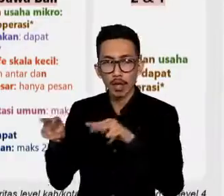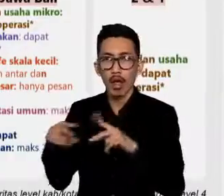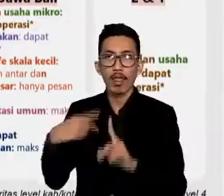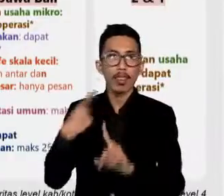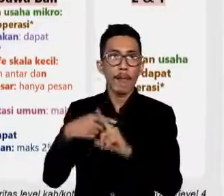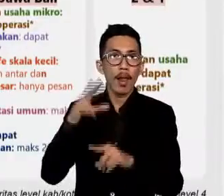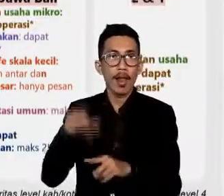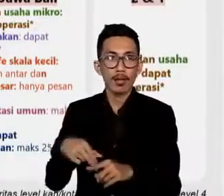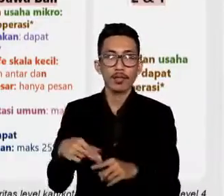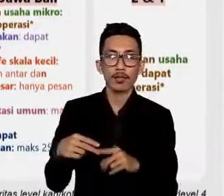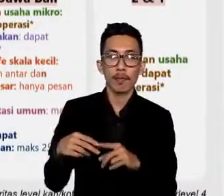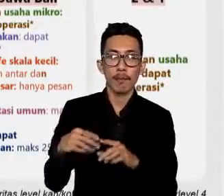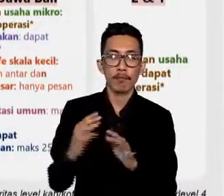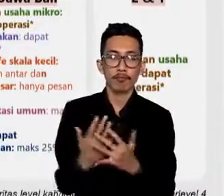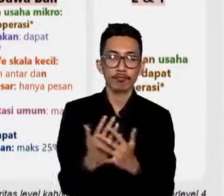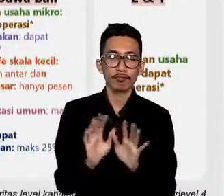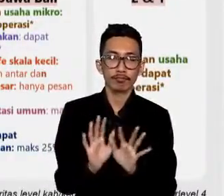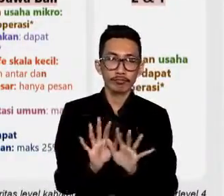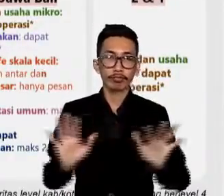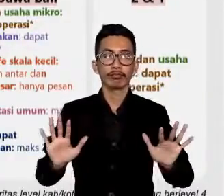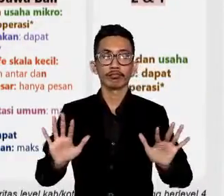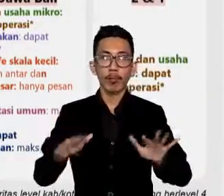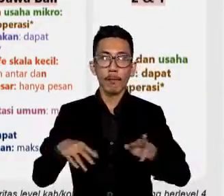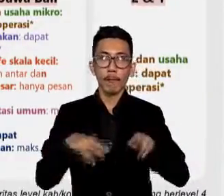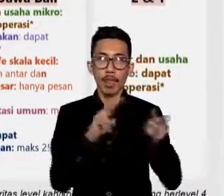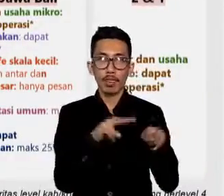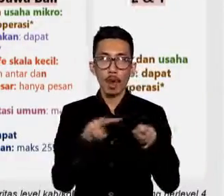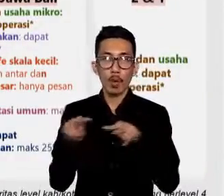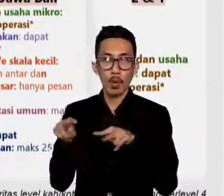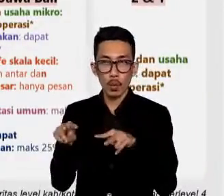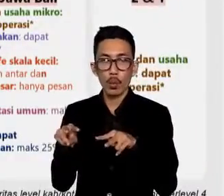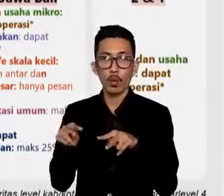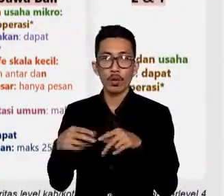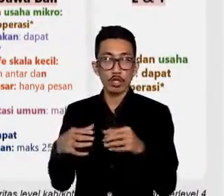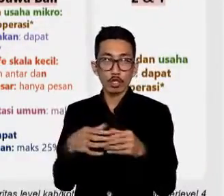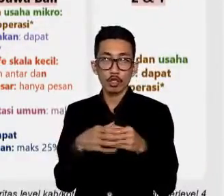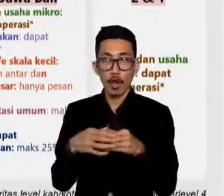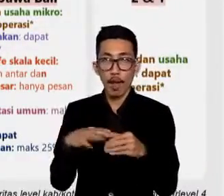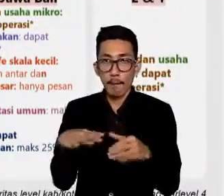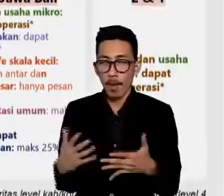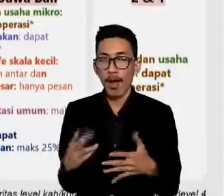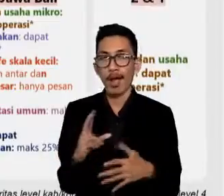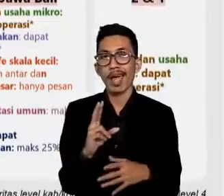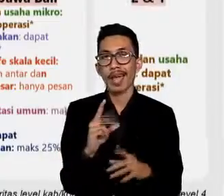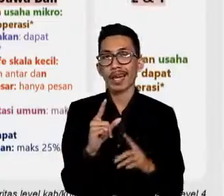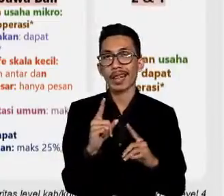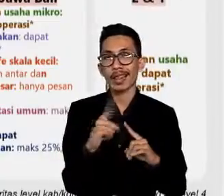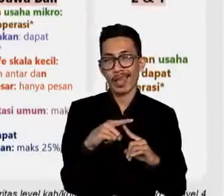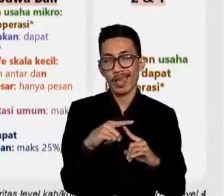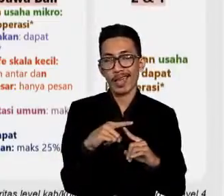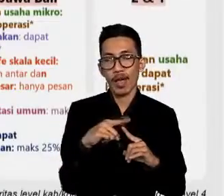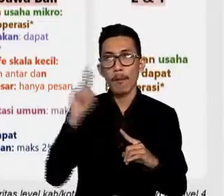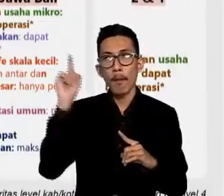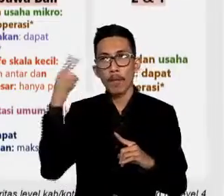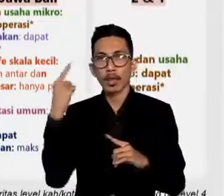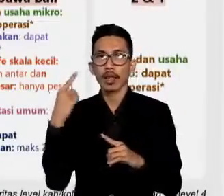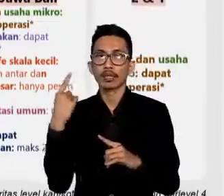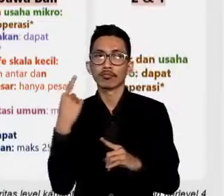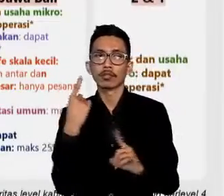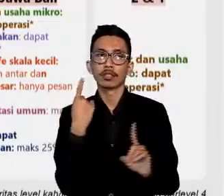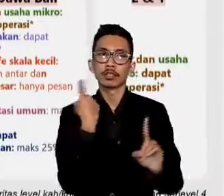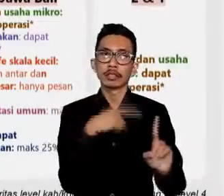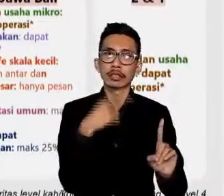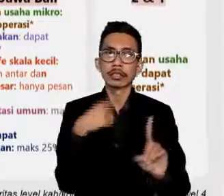sistem pemantauan di tingkat komunitas dengan zonasi RT di mana pemerintah semakin menekankan